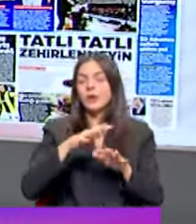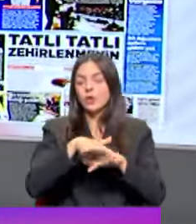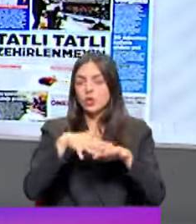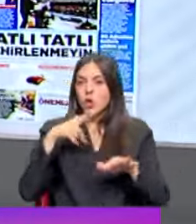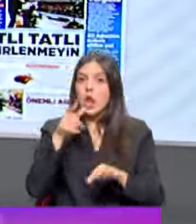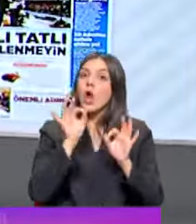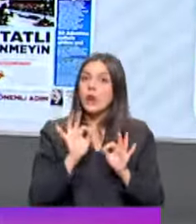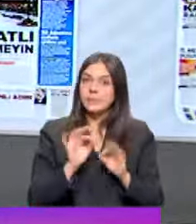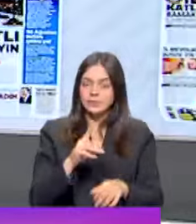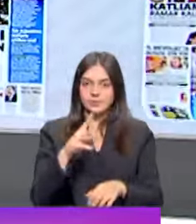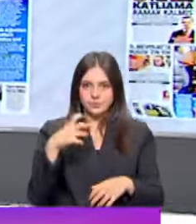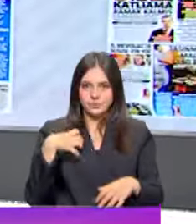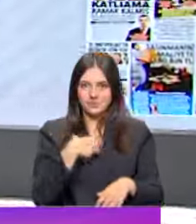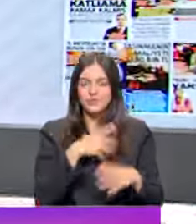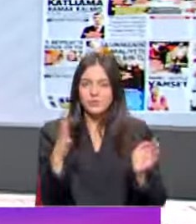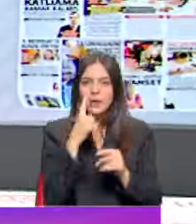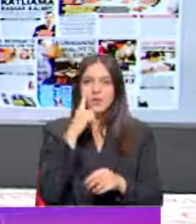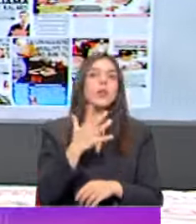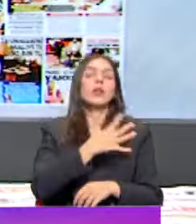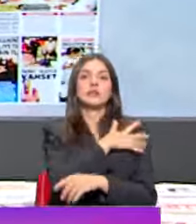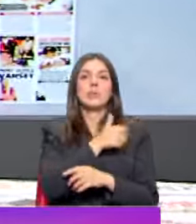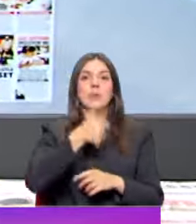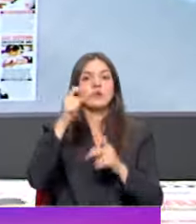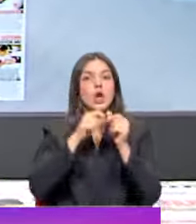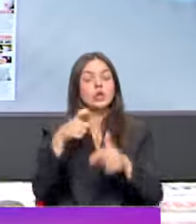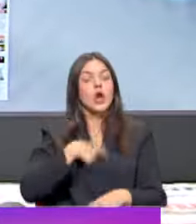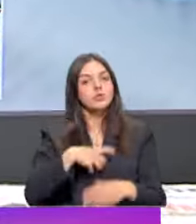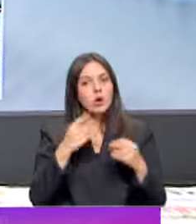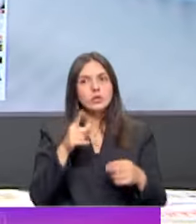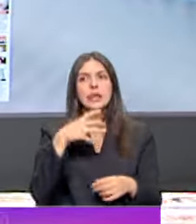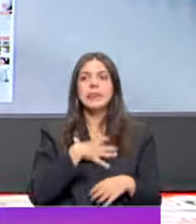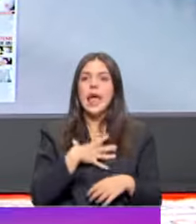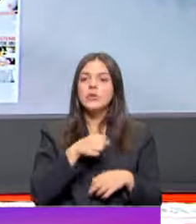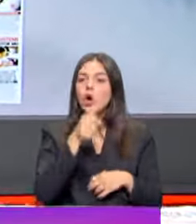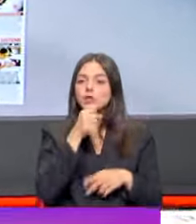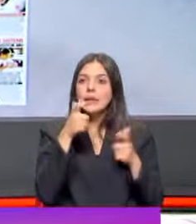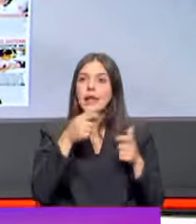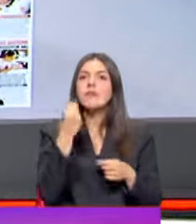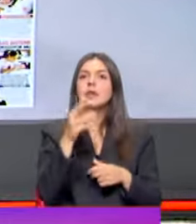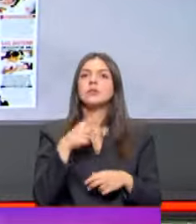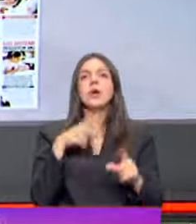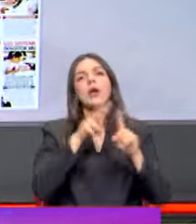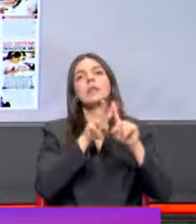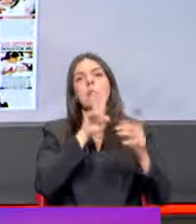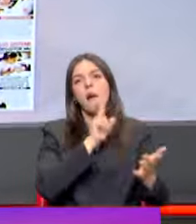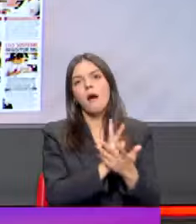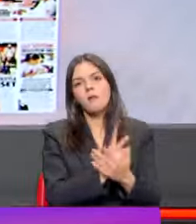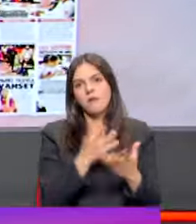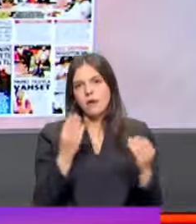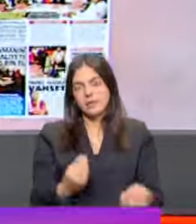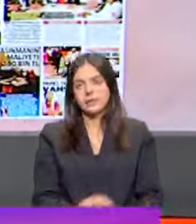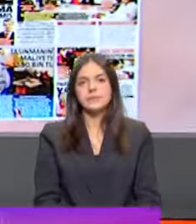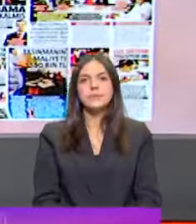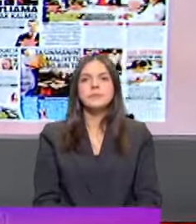lideri Özgür Özel de olacaktı. Protokol konuşmalarında söz hakkı verilmeyince kendisine katılmama kararı aldı.